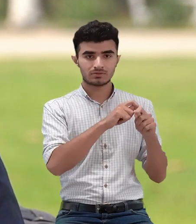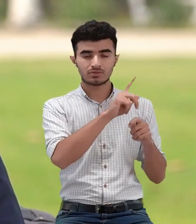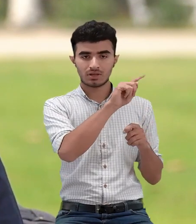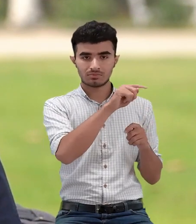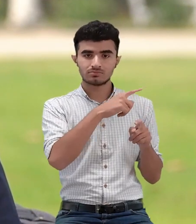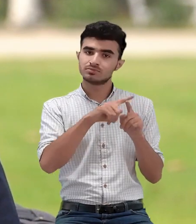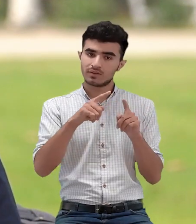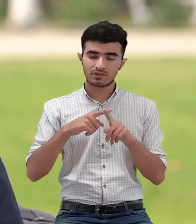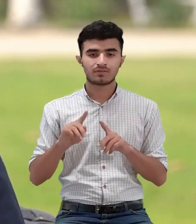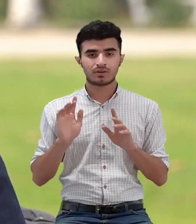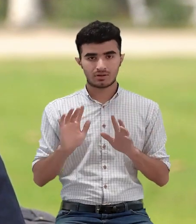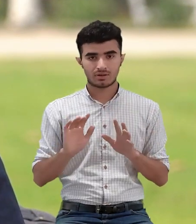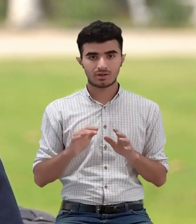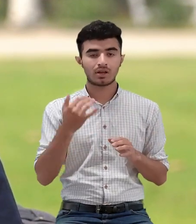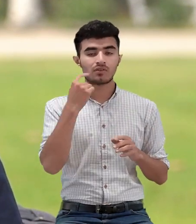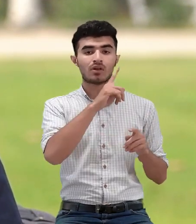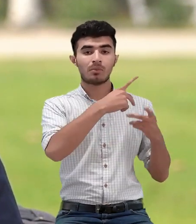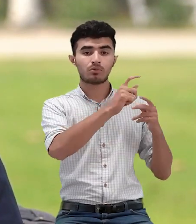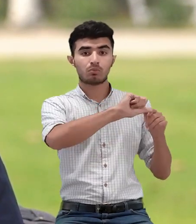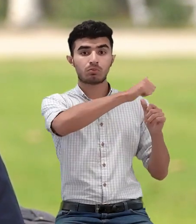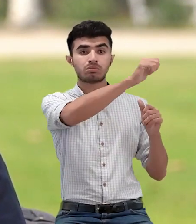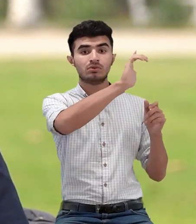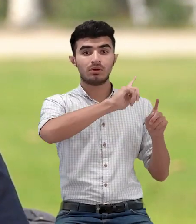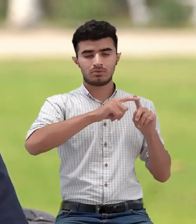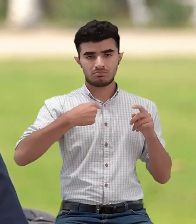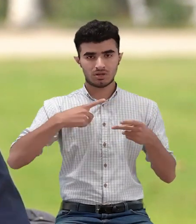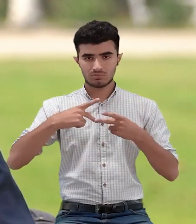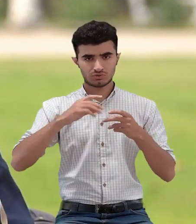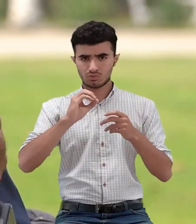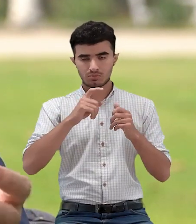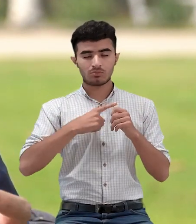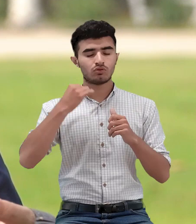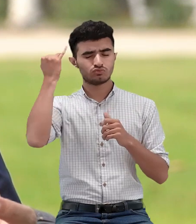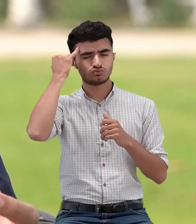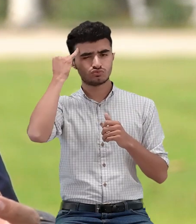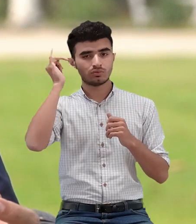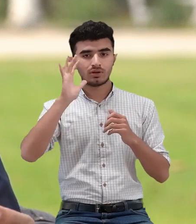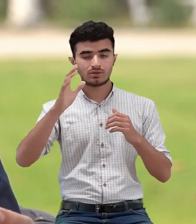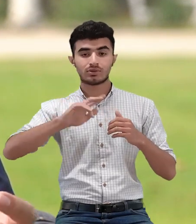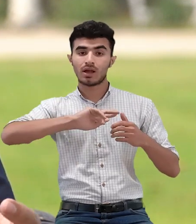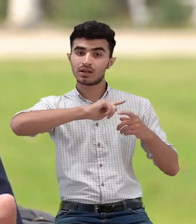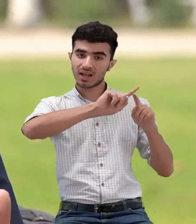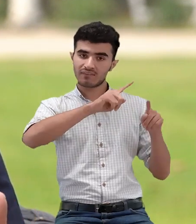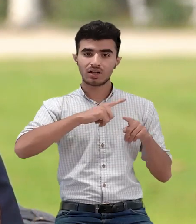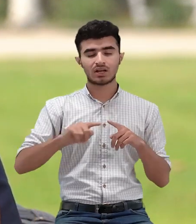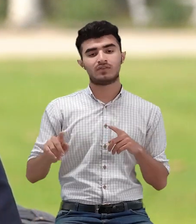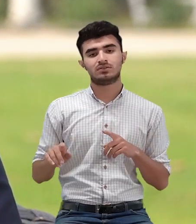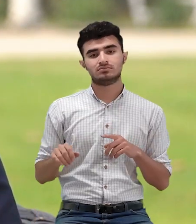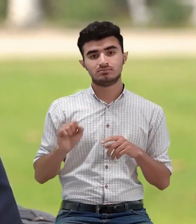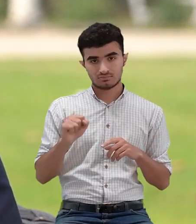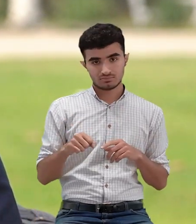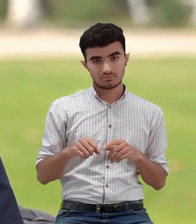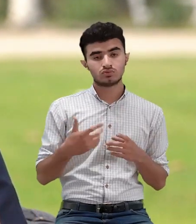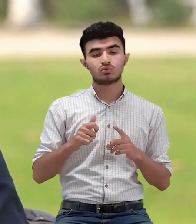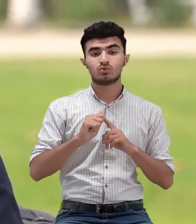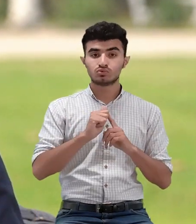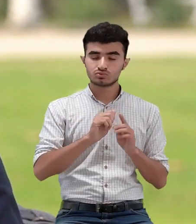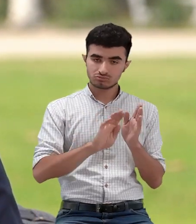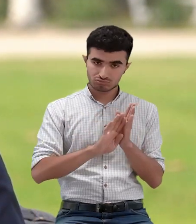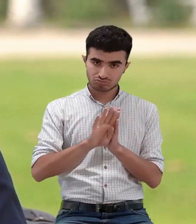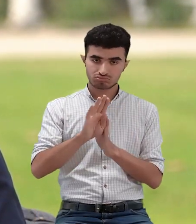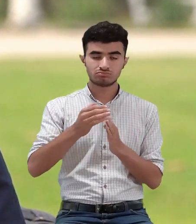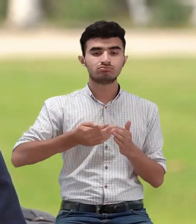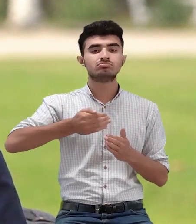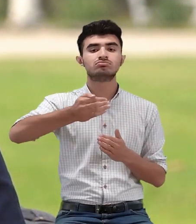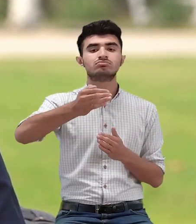ہے، میرا دوست یا میرا بھائی، اور میں پیچھے رہتا جا رہا ہوں، جبکہ اللہ تعالیٰ نے مجھے انٹلیکچوئل بنایا تھا، مجھے اس میں ایکسل کرنا ہے، اس میں آگے بڑھنا